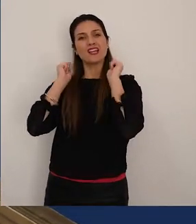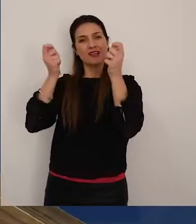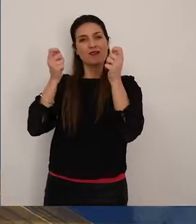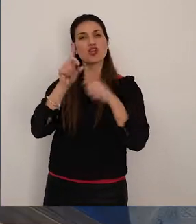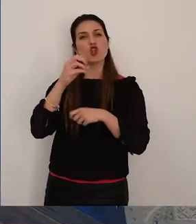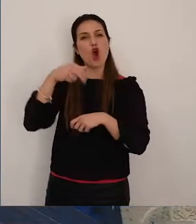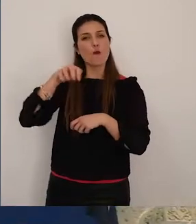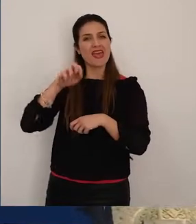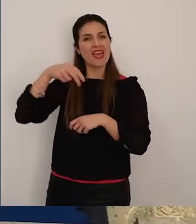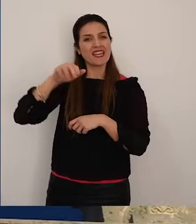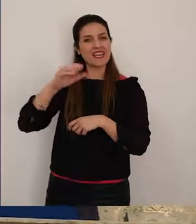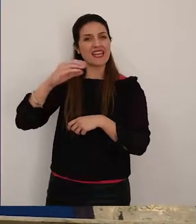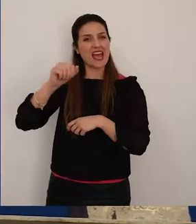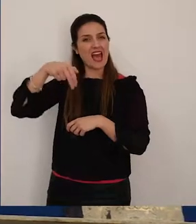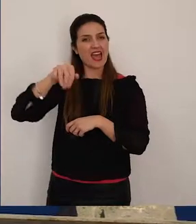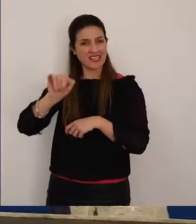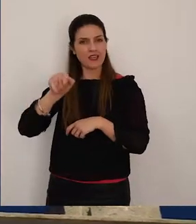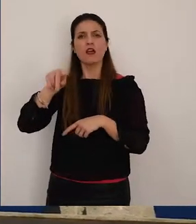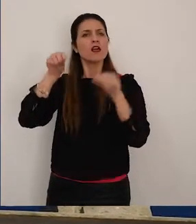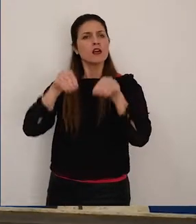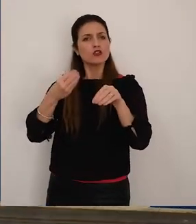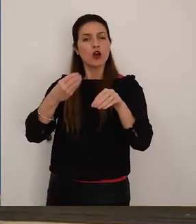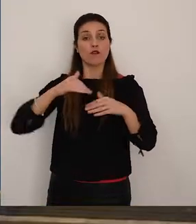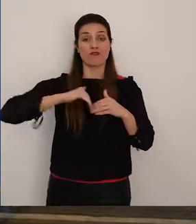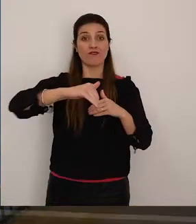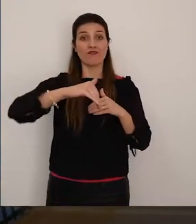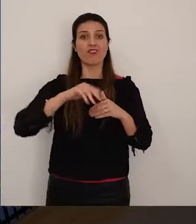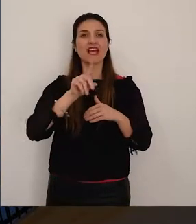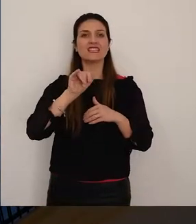1561, è ubicato su Via di Mezzo.